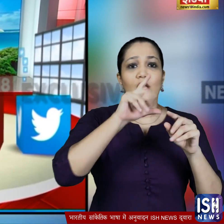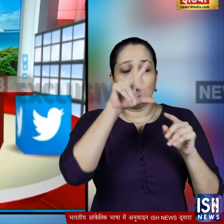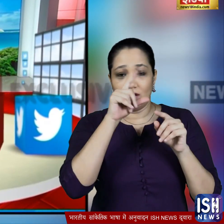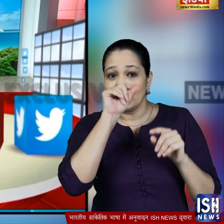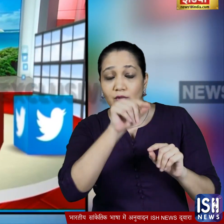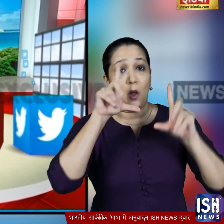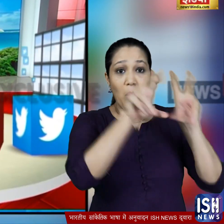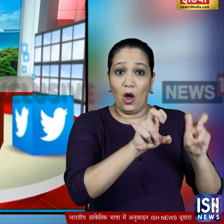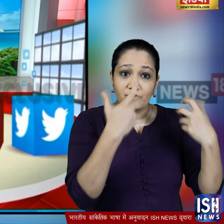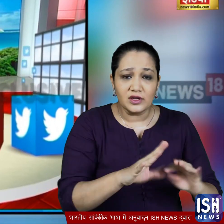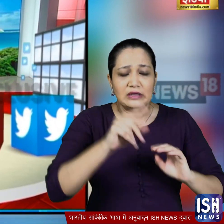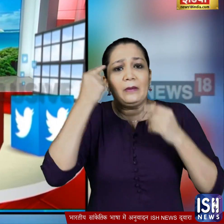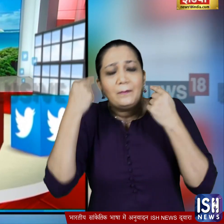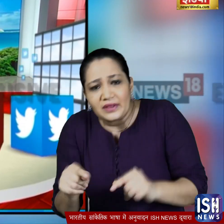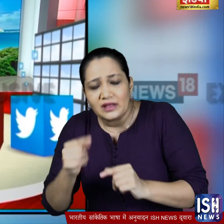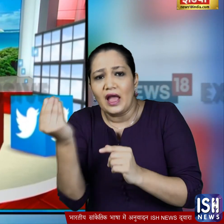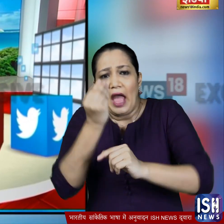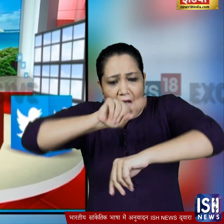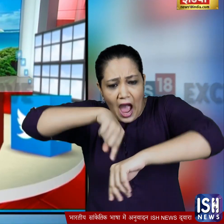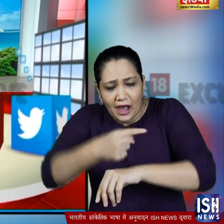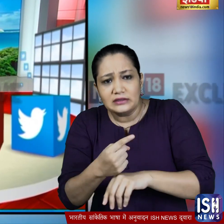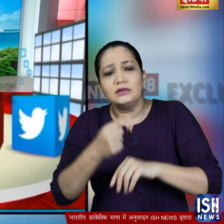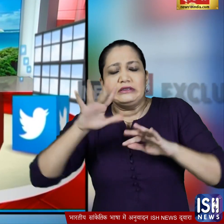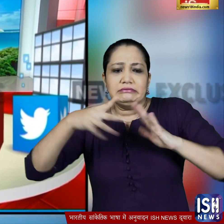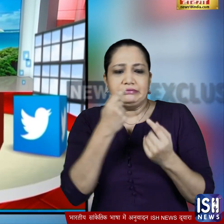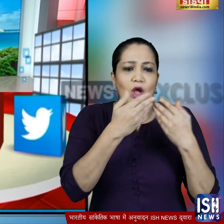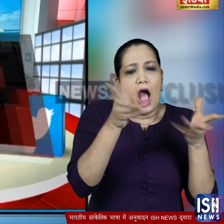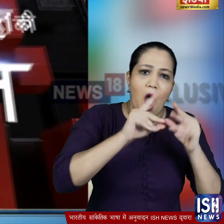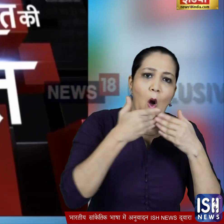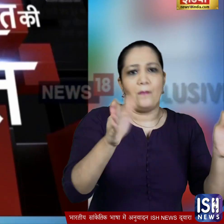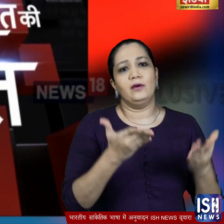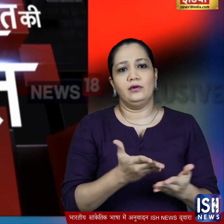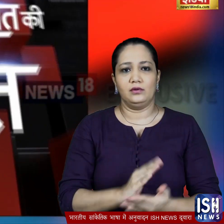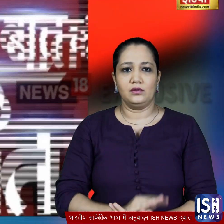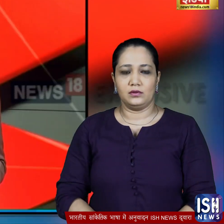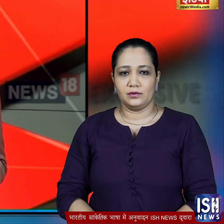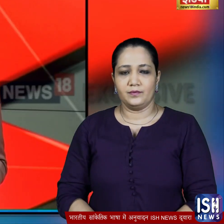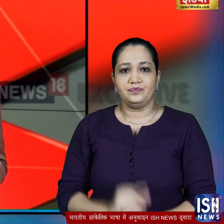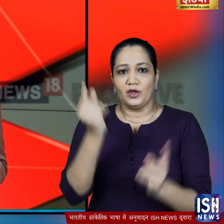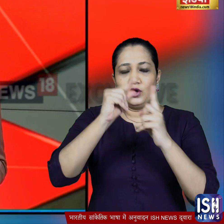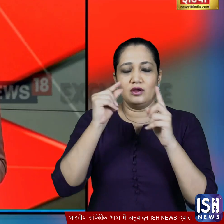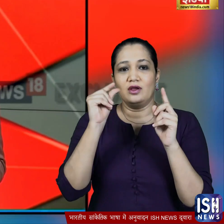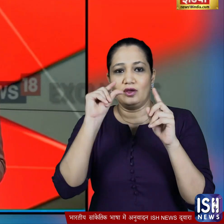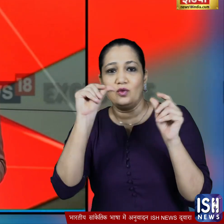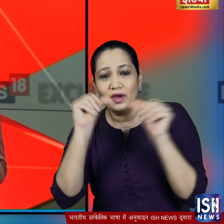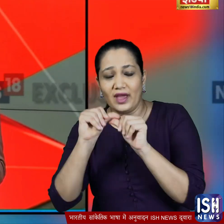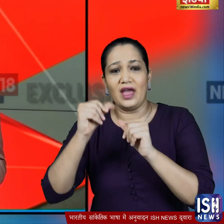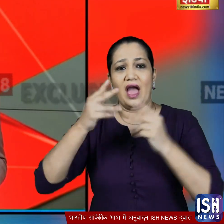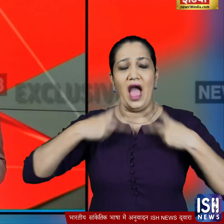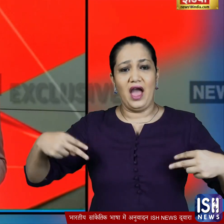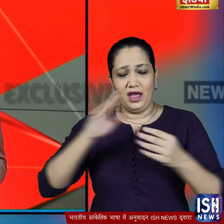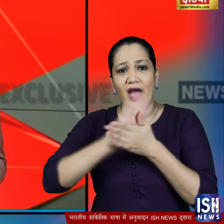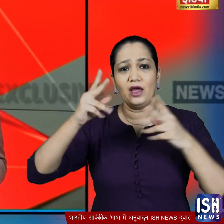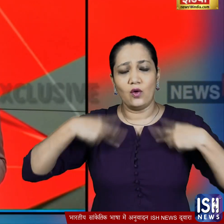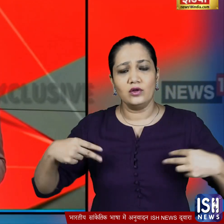था और बाद में अपनी गलती सुधारते हुए करीब 1 घंटे बाद उनके अकाउंट को अनलॉक कर दिया था। उत्तराखंड हाईकोर्ट ने राज्य सरकार के 4